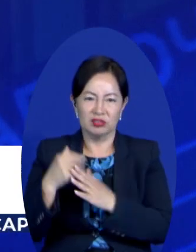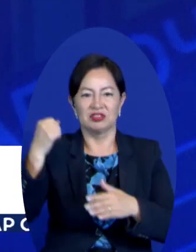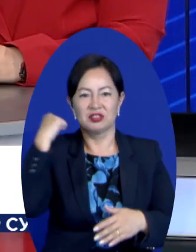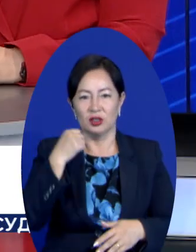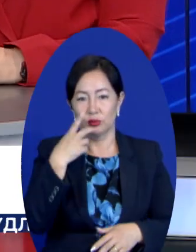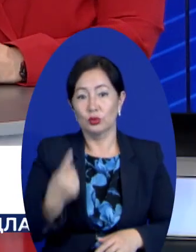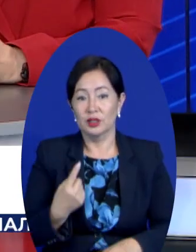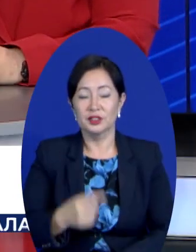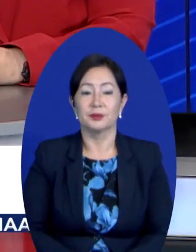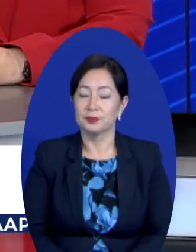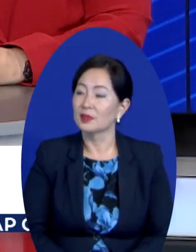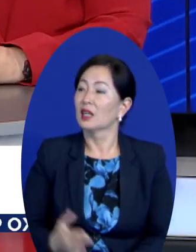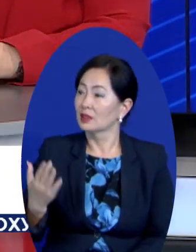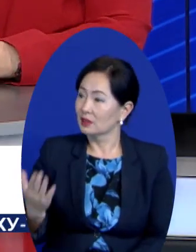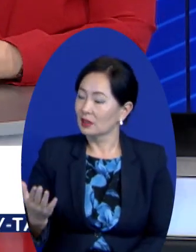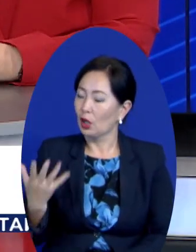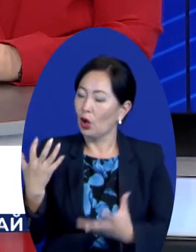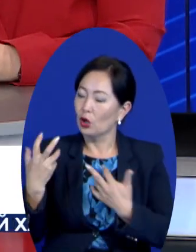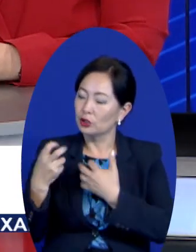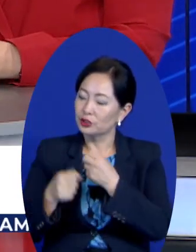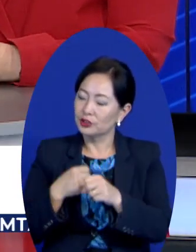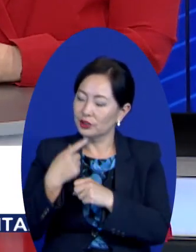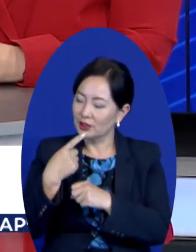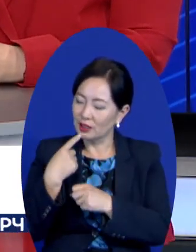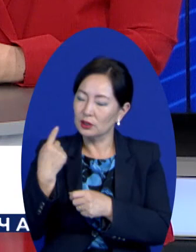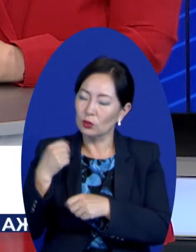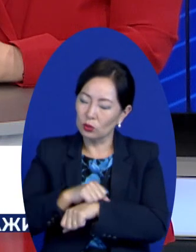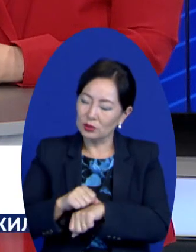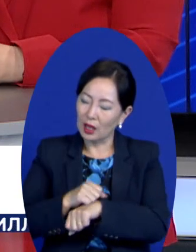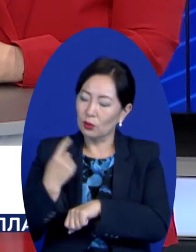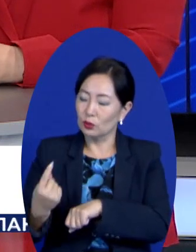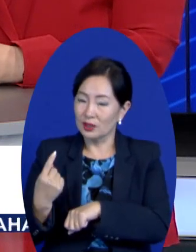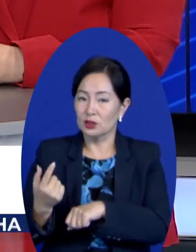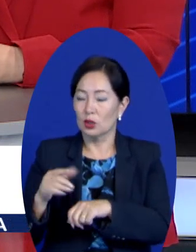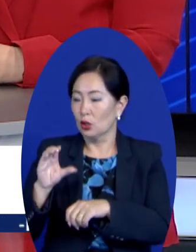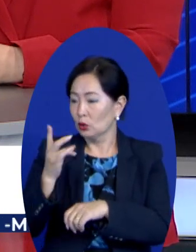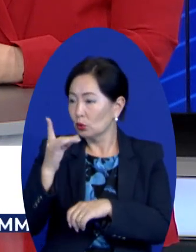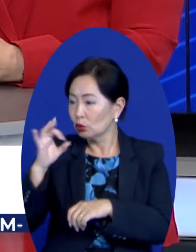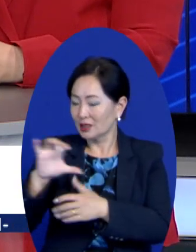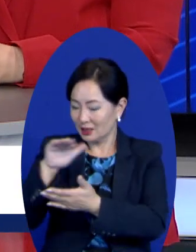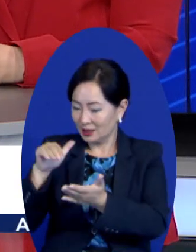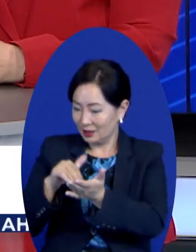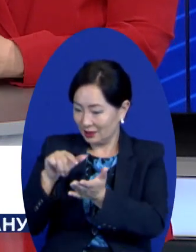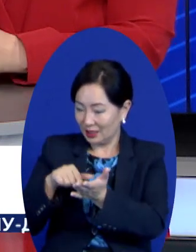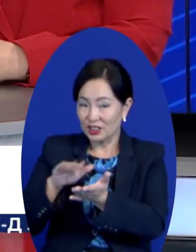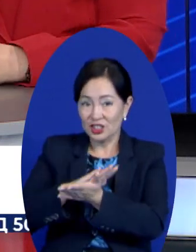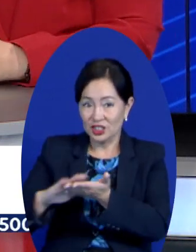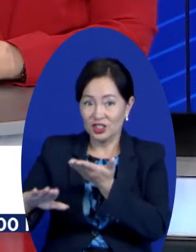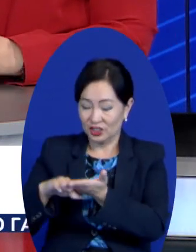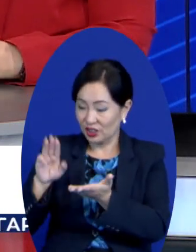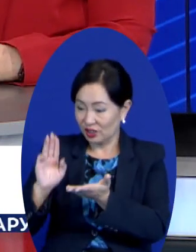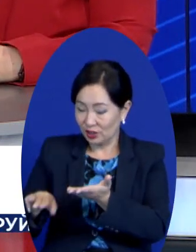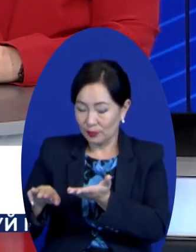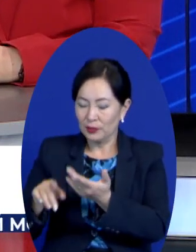байна. Тэгэхээр яг харъггүй одоо олон жил яригдсан удаан хүлээгдсэн асуудал бол нүүрсний стандартын шинжилэл байгаа. Тэгэхээр энэ тал дээр бас ямар